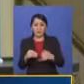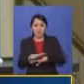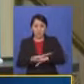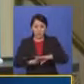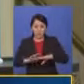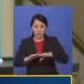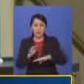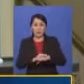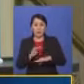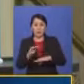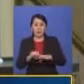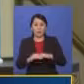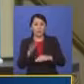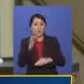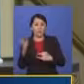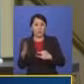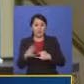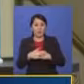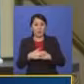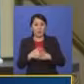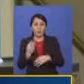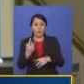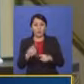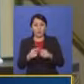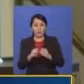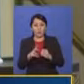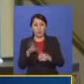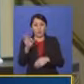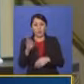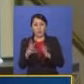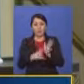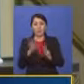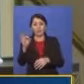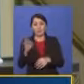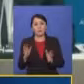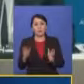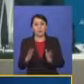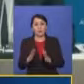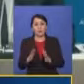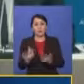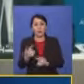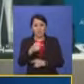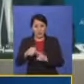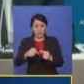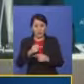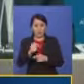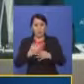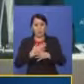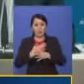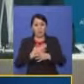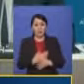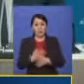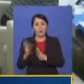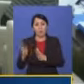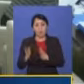салынатын салық мөлшерлемелері уақытша жойылды. Қосымша құн салығы 12%-дан 8%-ға төмендетілді. Бизнесті қолдауға қатысты жүйелі